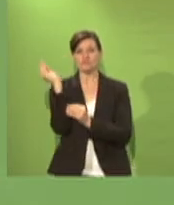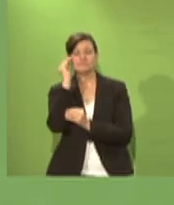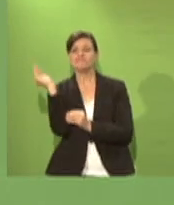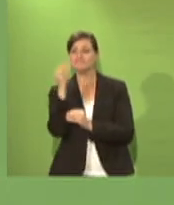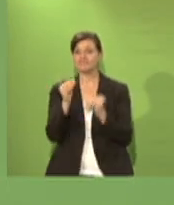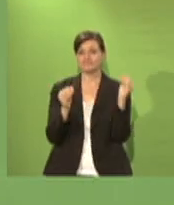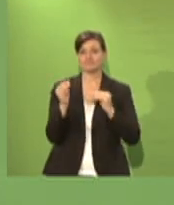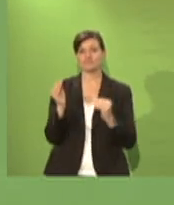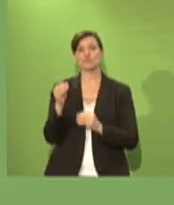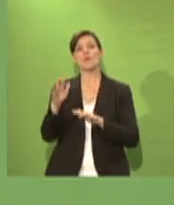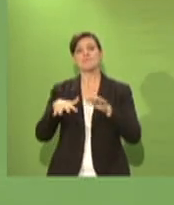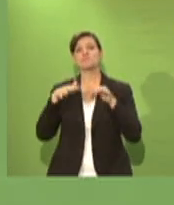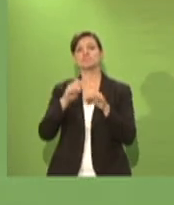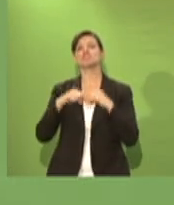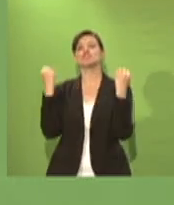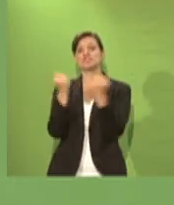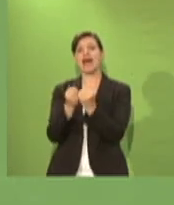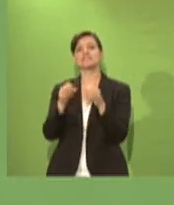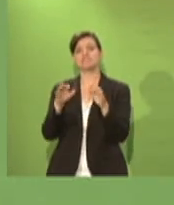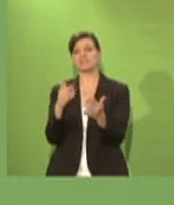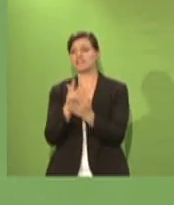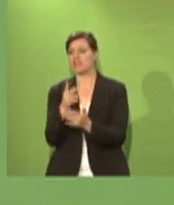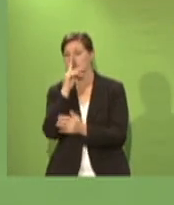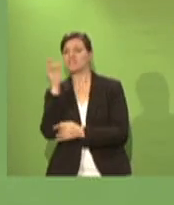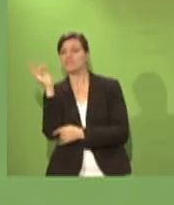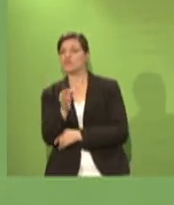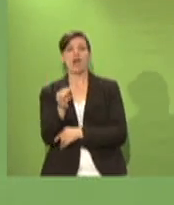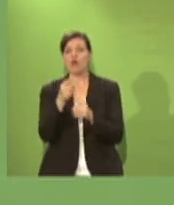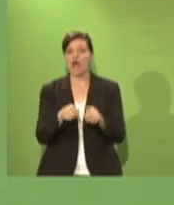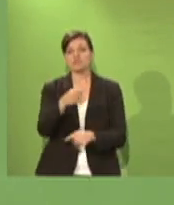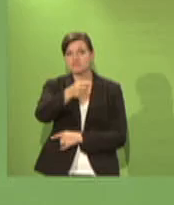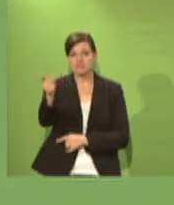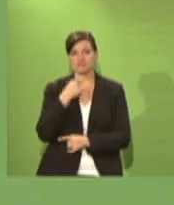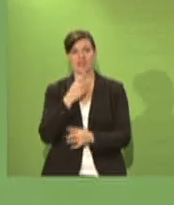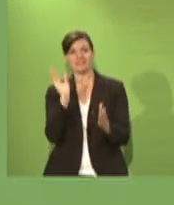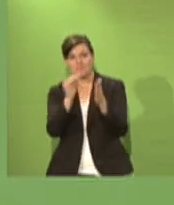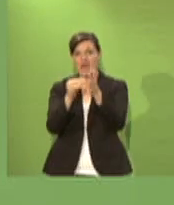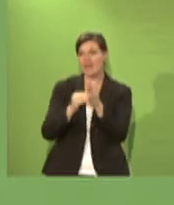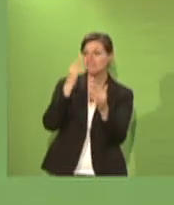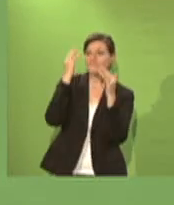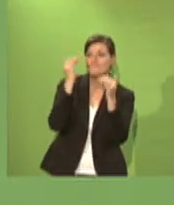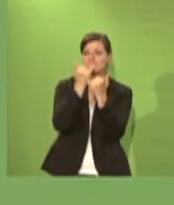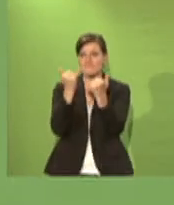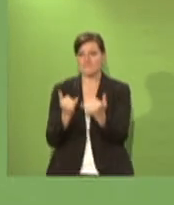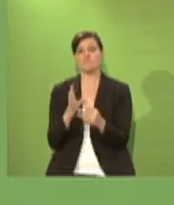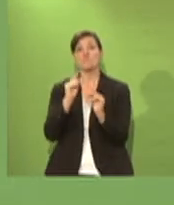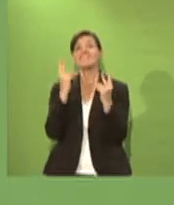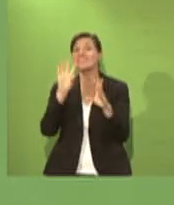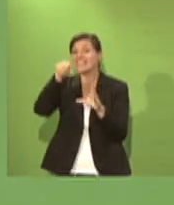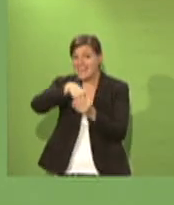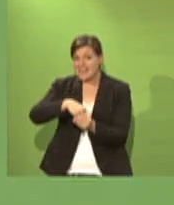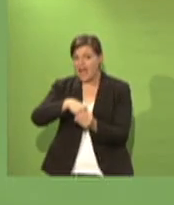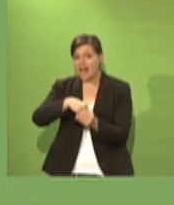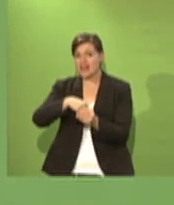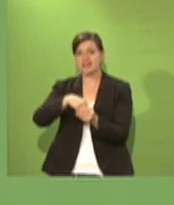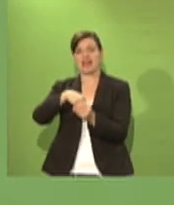Geschäftsführer, Staatssekretär selten für den Bereich, sondern auch die anderen. Und das zeigt, es geht nicht nur um die Inhalte, nicht nur um